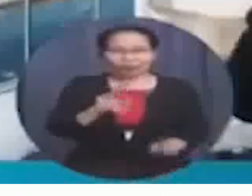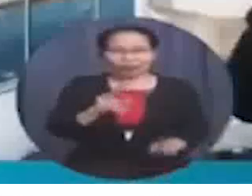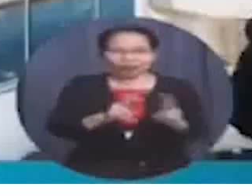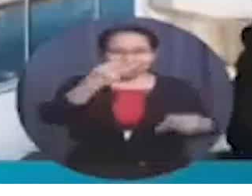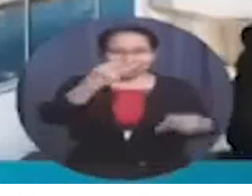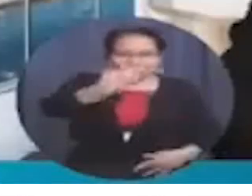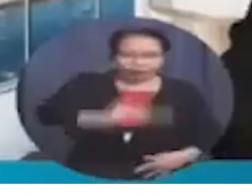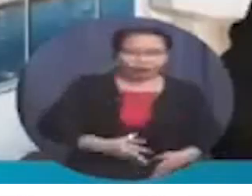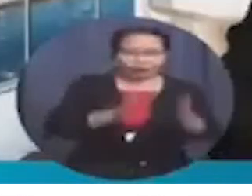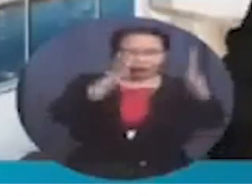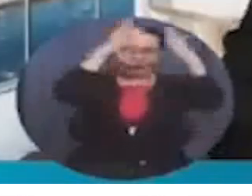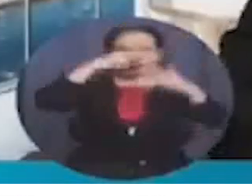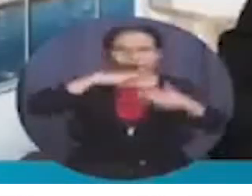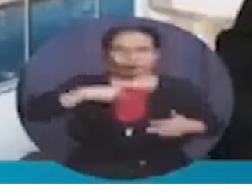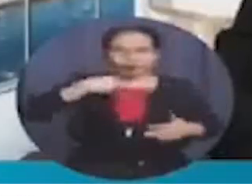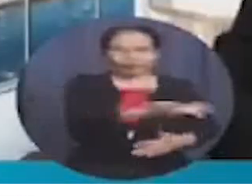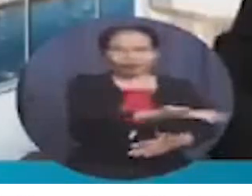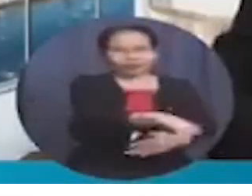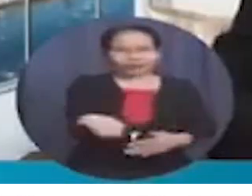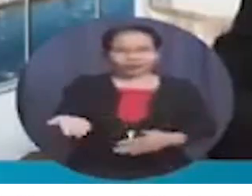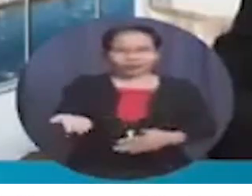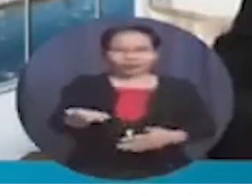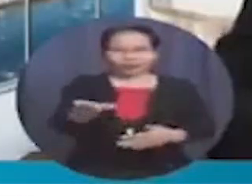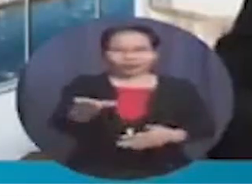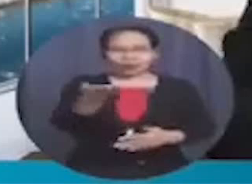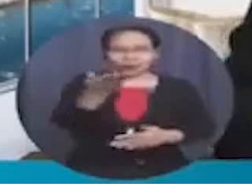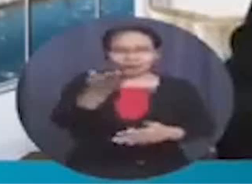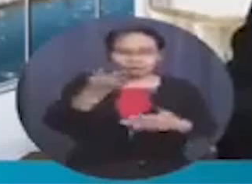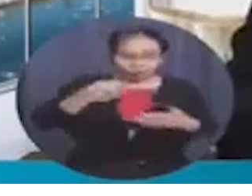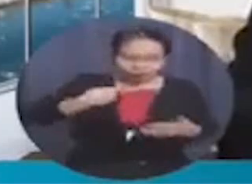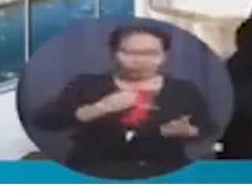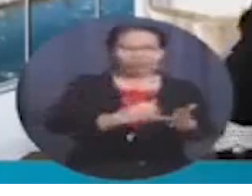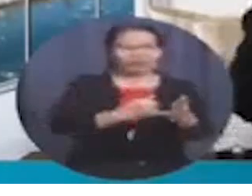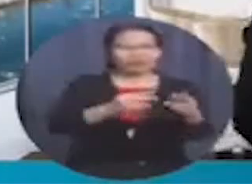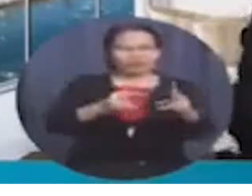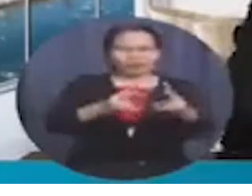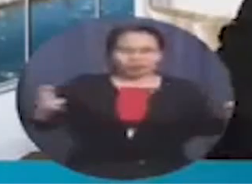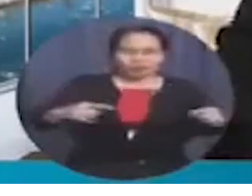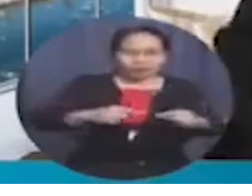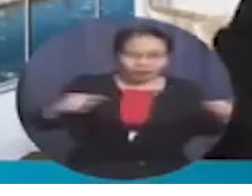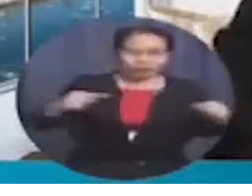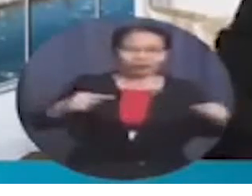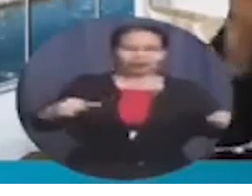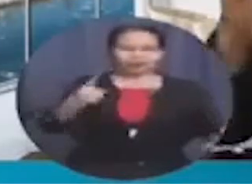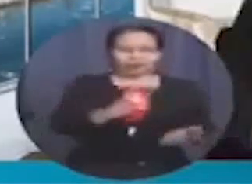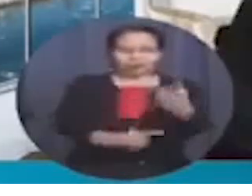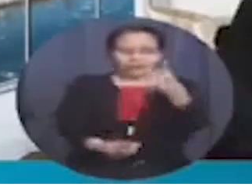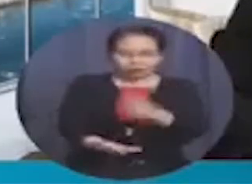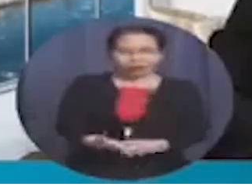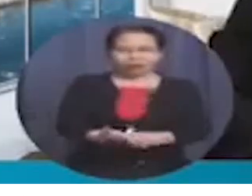Kahit sa harap ng Papa sa Roma, sasabihin ko. At lahat nung tumututol, diskusyon tayo. Wala